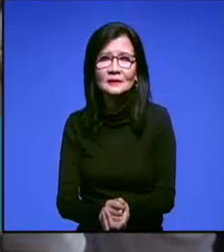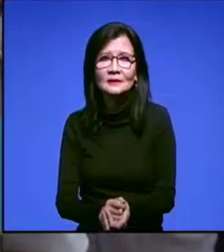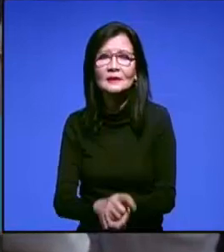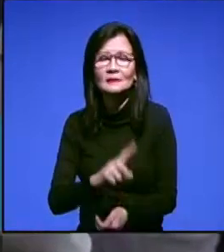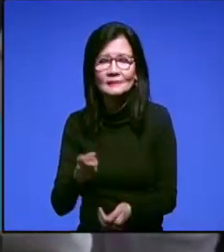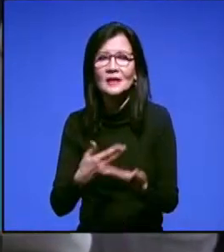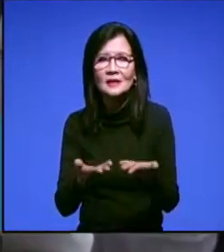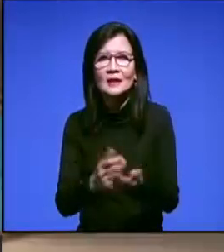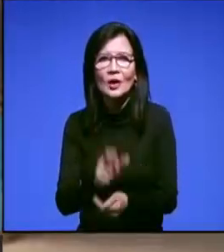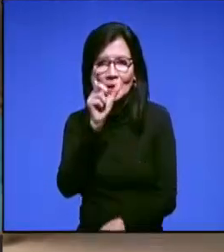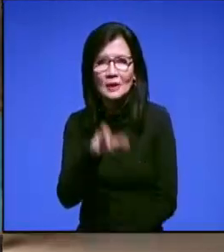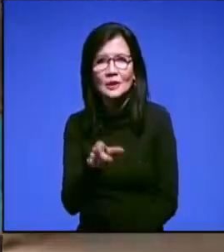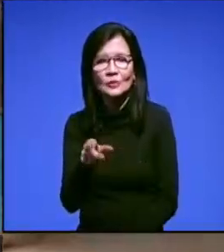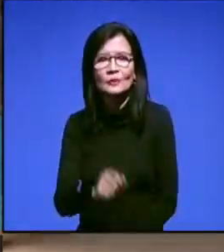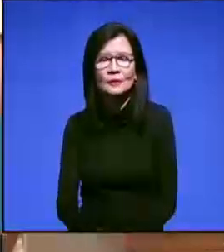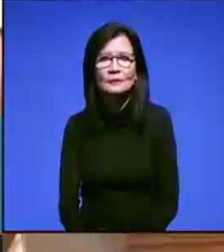kemampuan daripada seseorang itu.